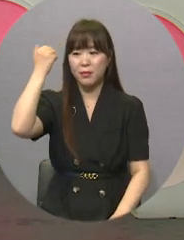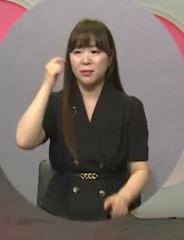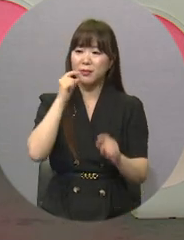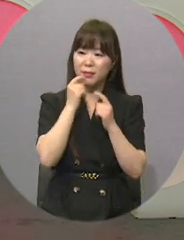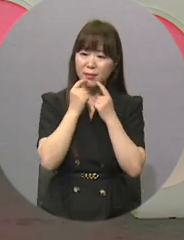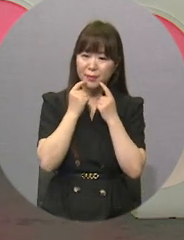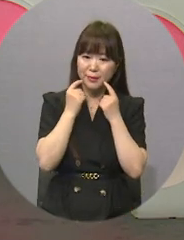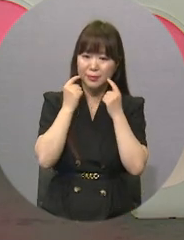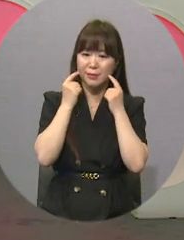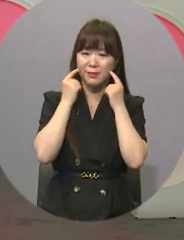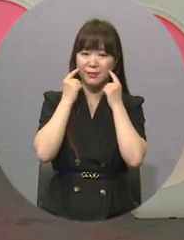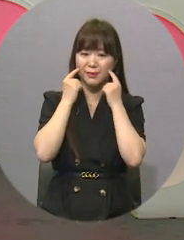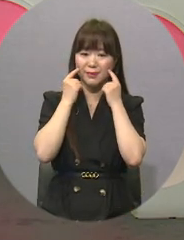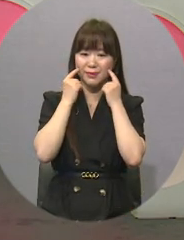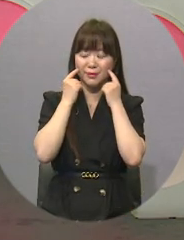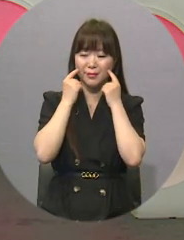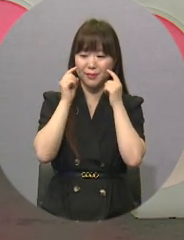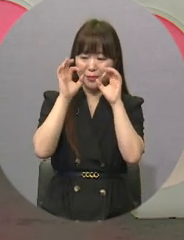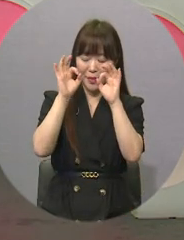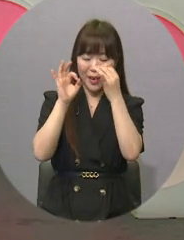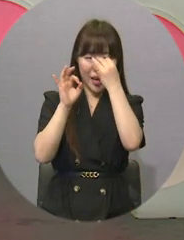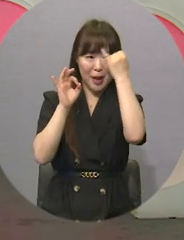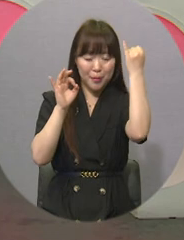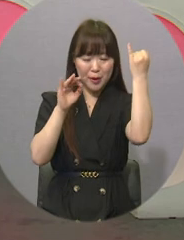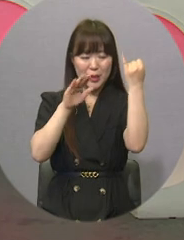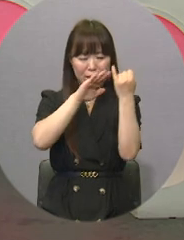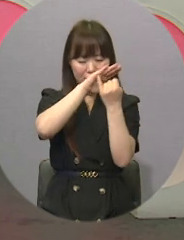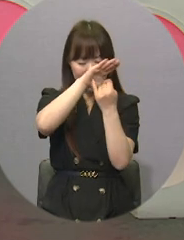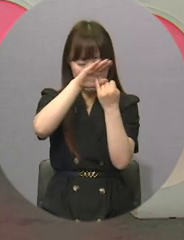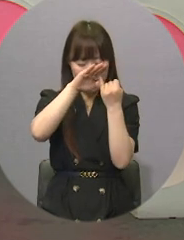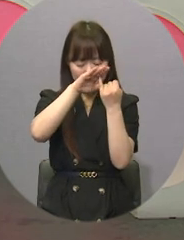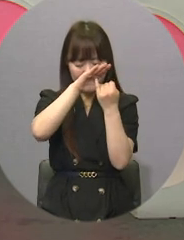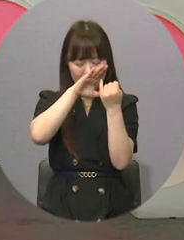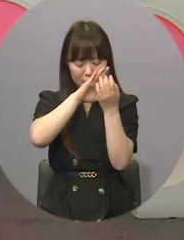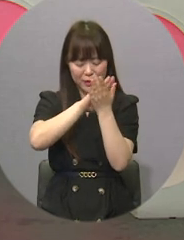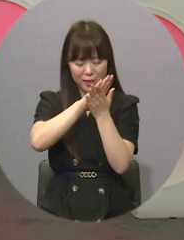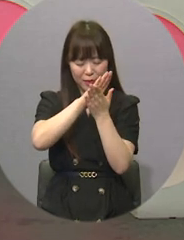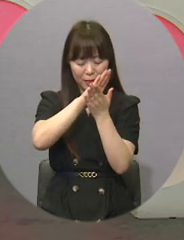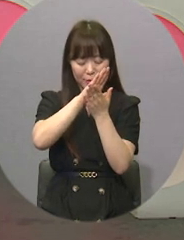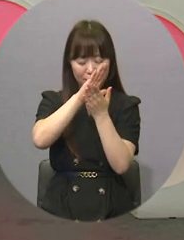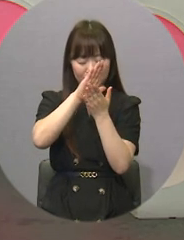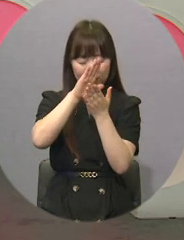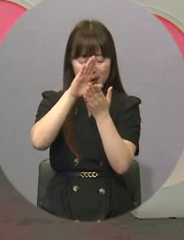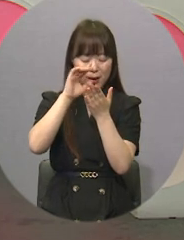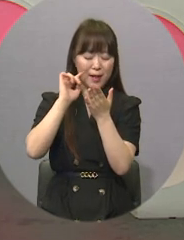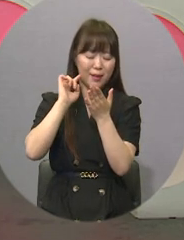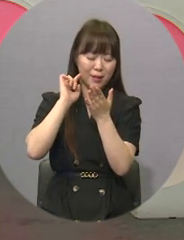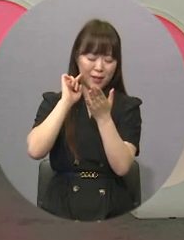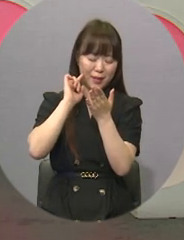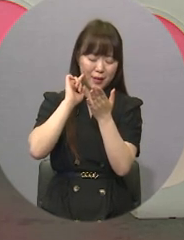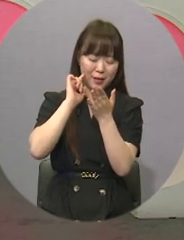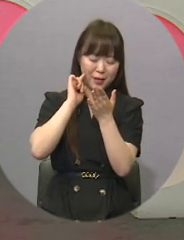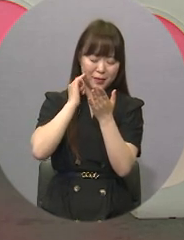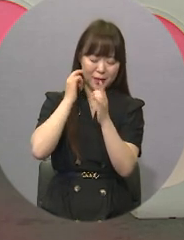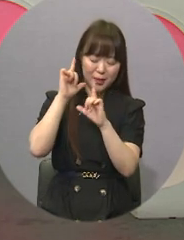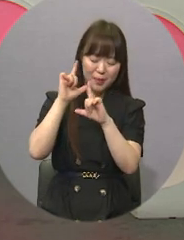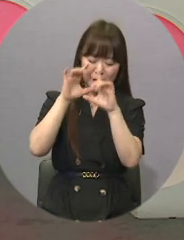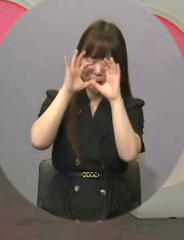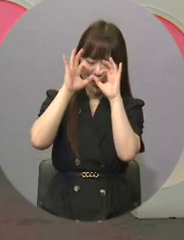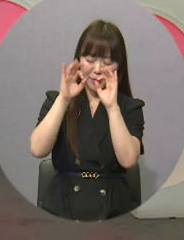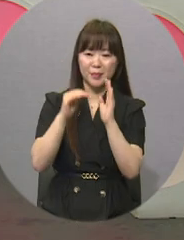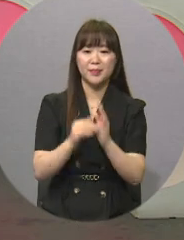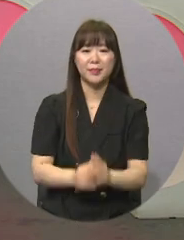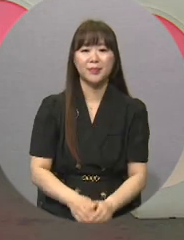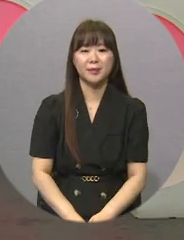미소에서 아직까지도 할머니를 향한 사랑이 뜨겁고 아름답게 피어나는 모습을